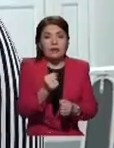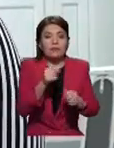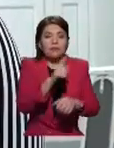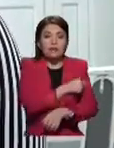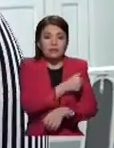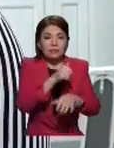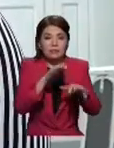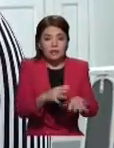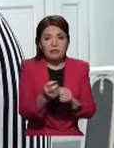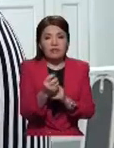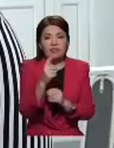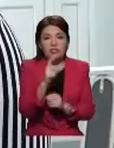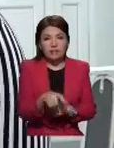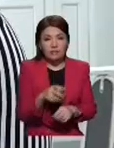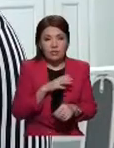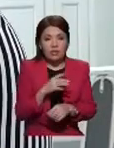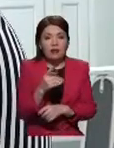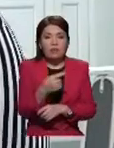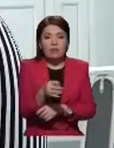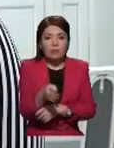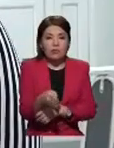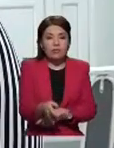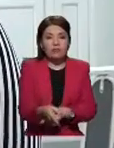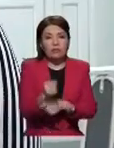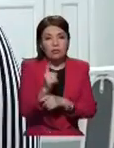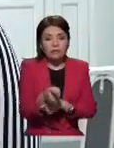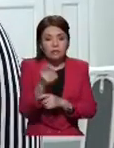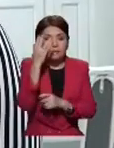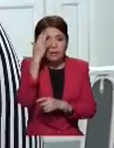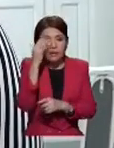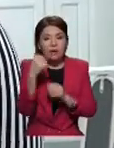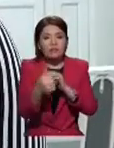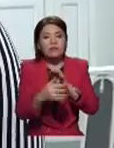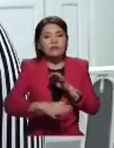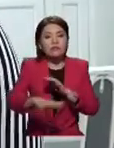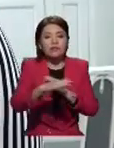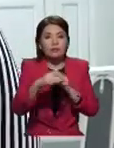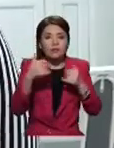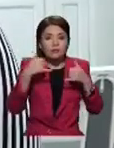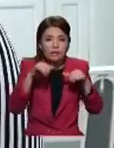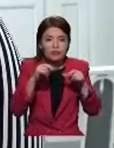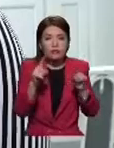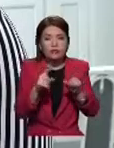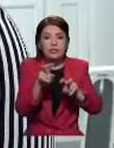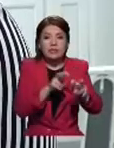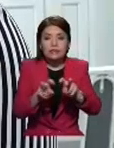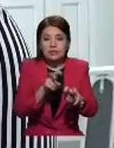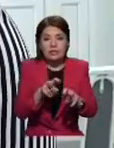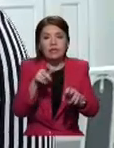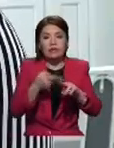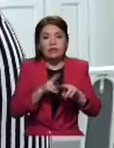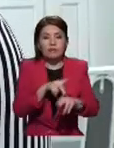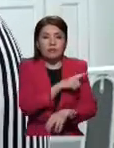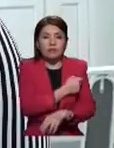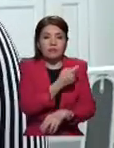12 адам түсті. Бірі балық аулауға шықса, енді бірі қырдан малын іздеп кеткен. Олардың аяқ қолдары үсіген, 5 адам ауруханаға жатқызылды.